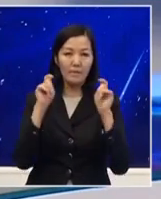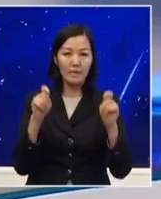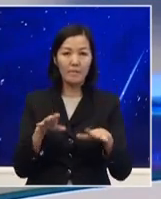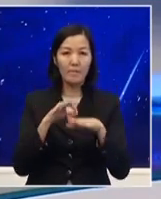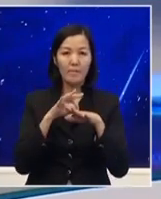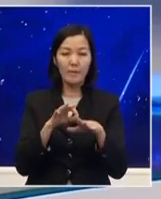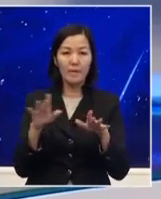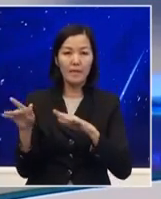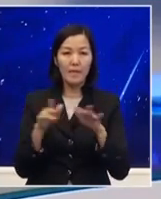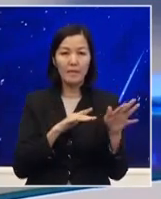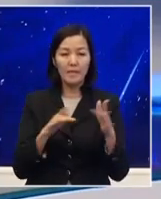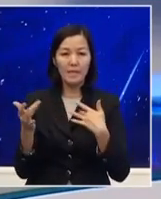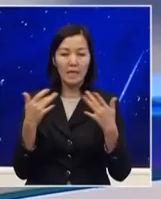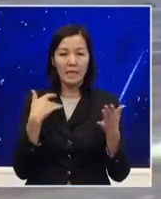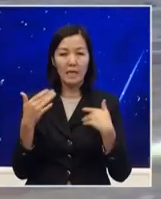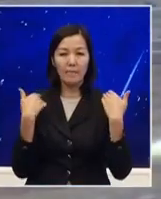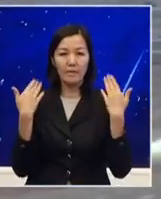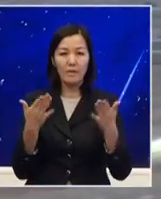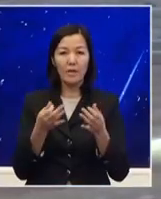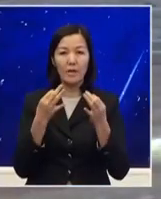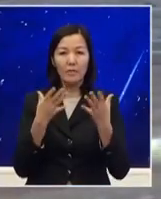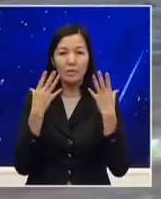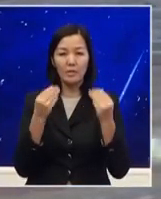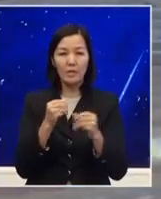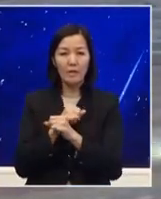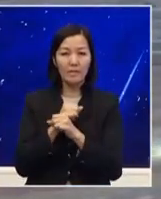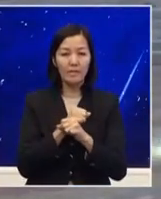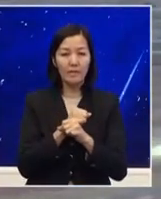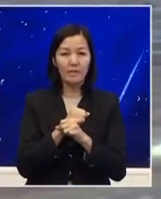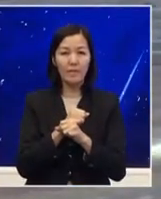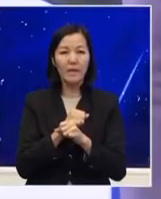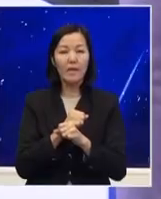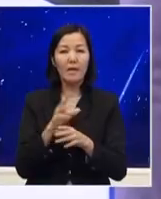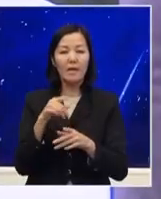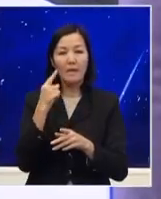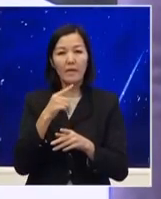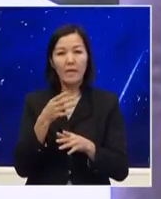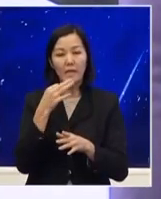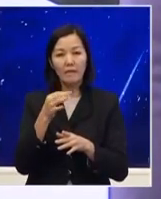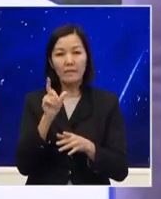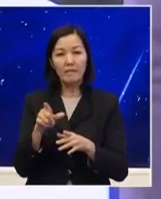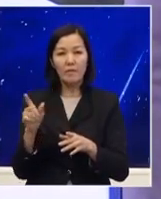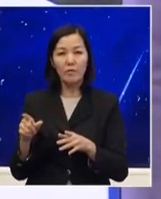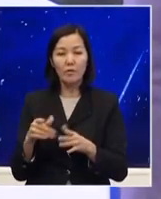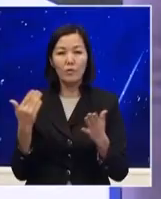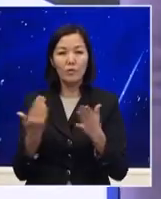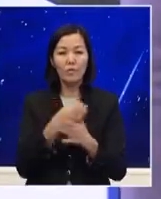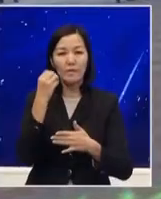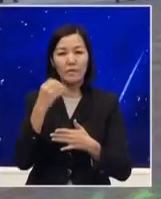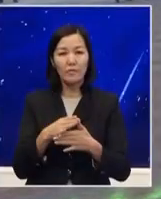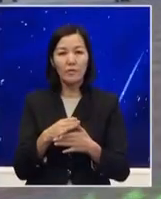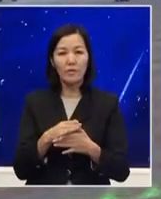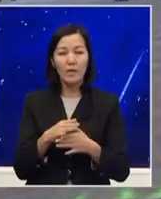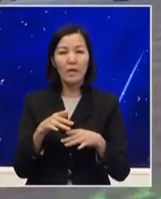торжества, театральные постановки. А в обычные дни просто отдохнуть от повседневной суеты, говорят ответственные лица. Новый центр